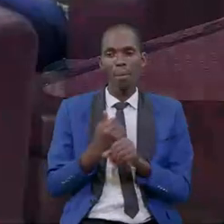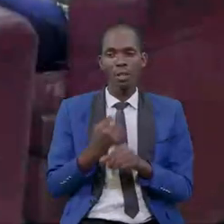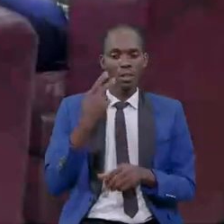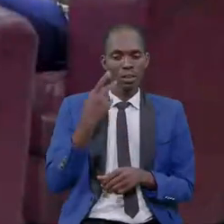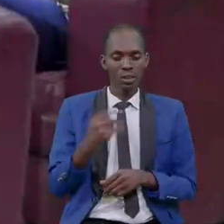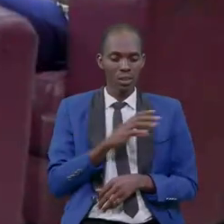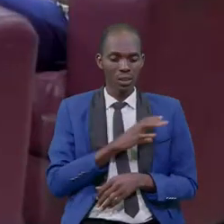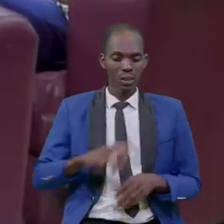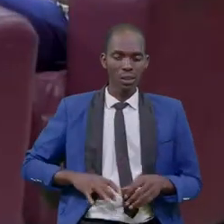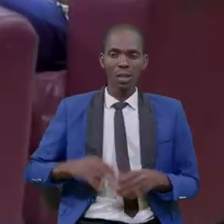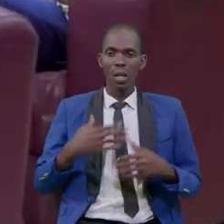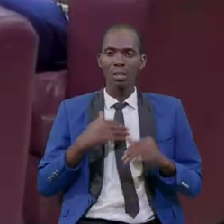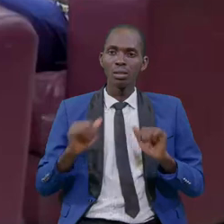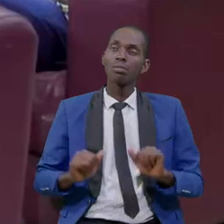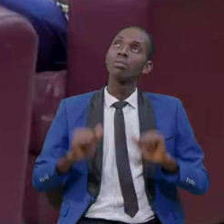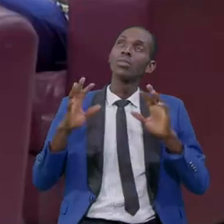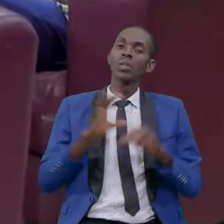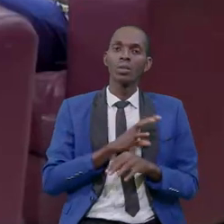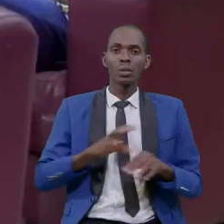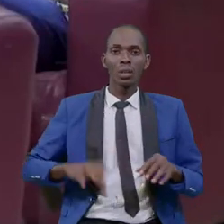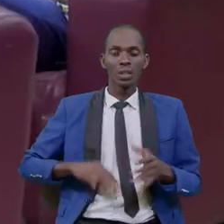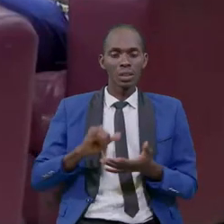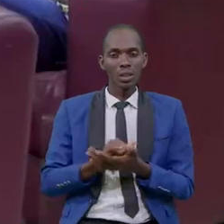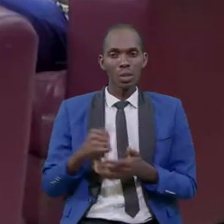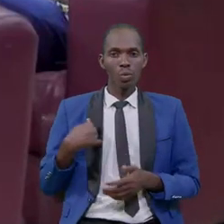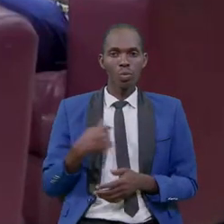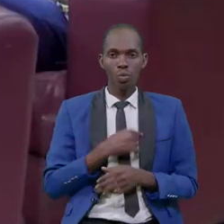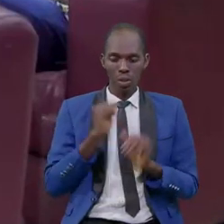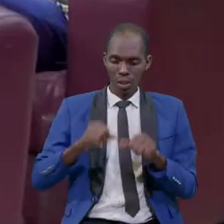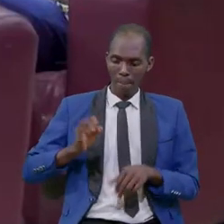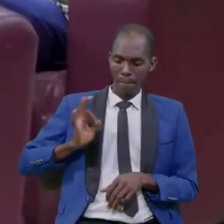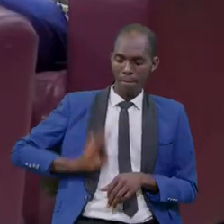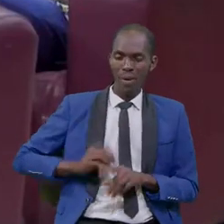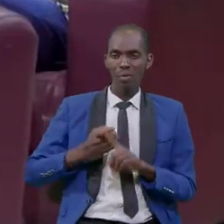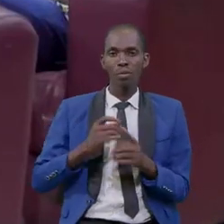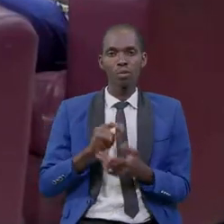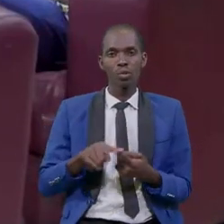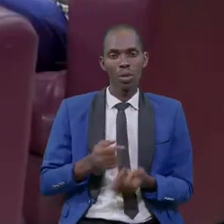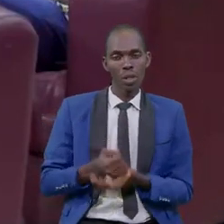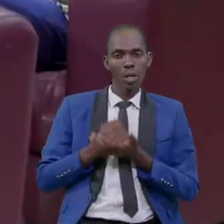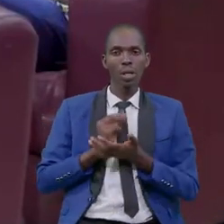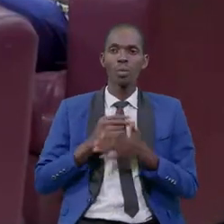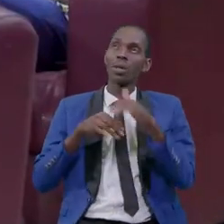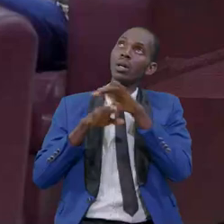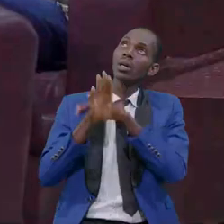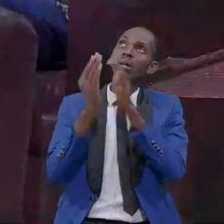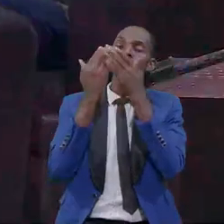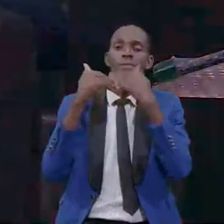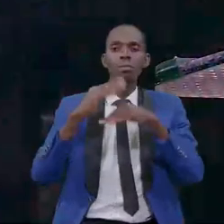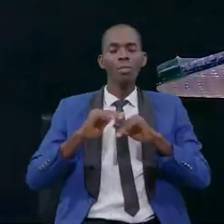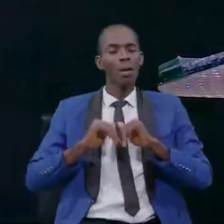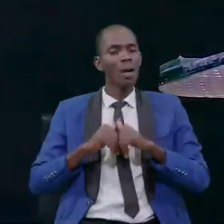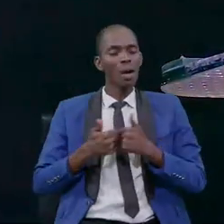regardez le sacrifice que Christ a fait et qui nous donne des avantages, ce qui nous fait aller au ciel. Alors, nous